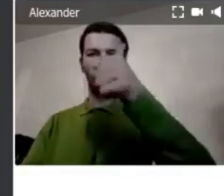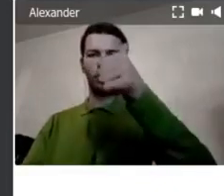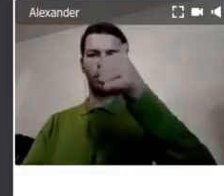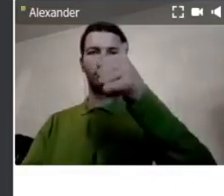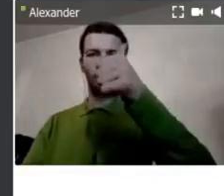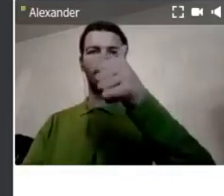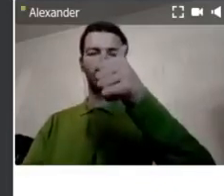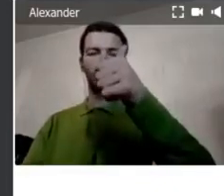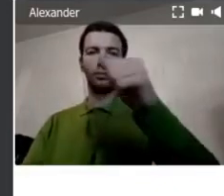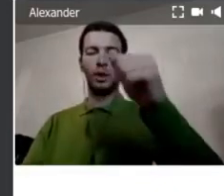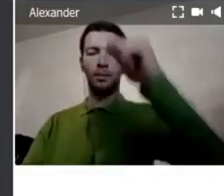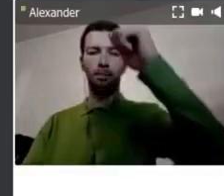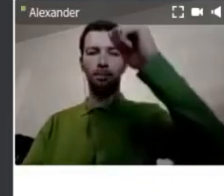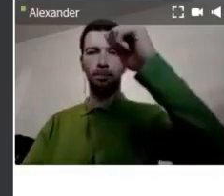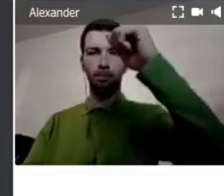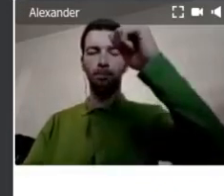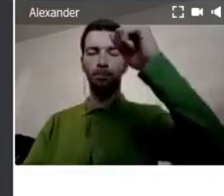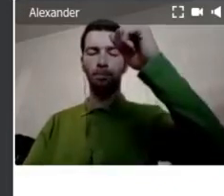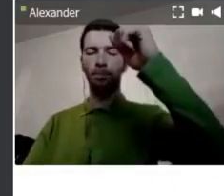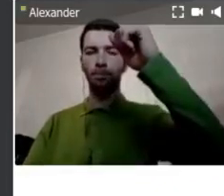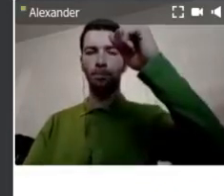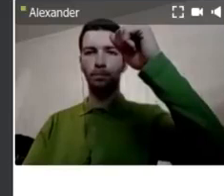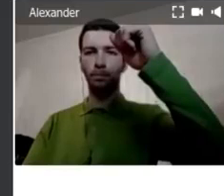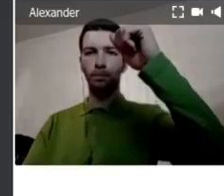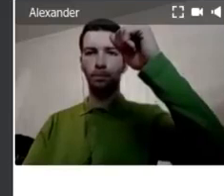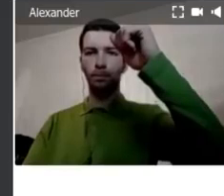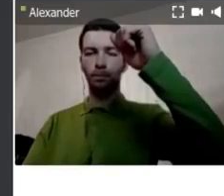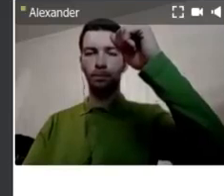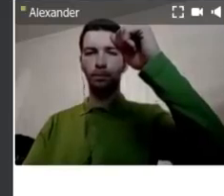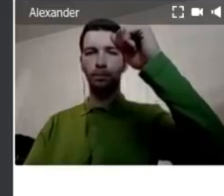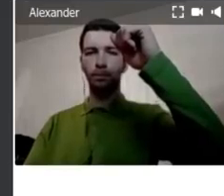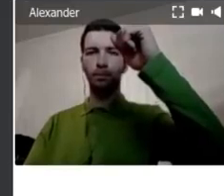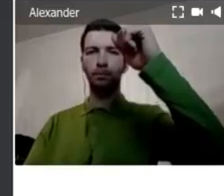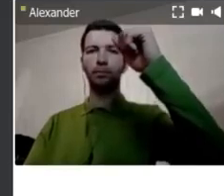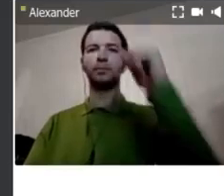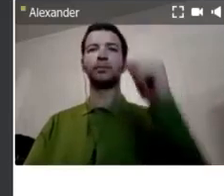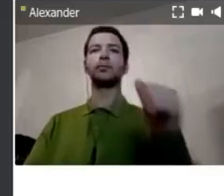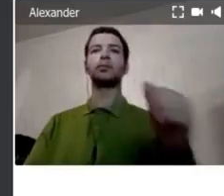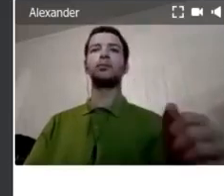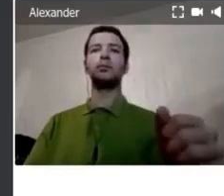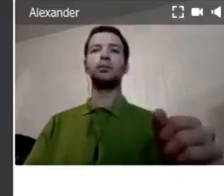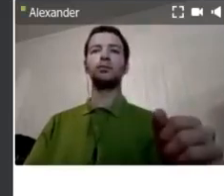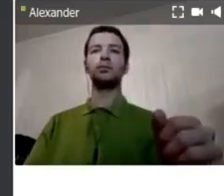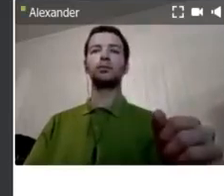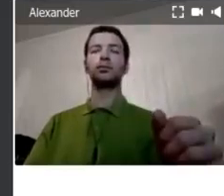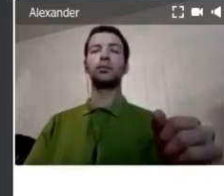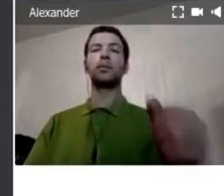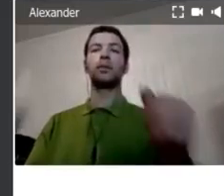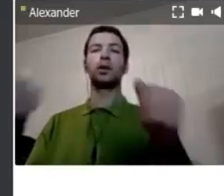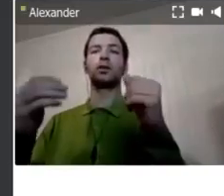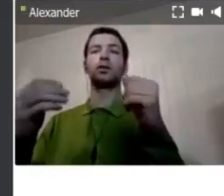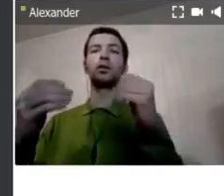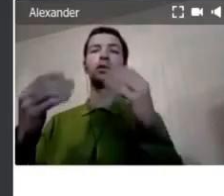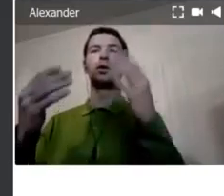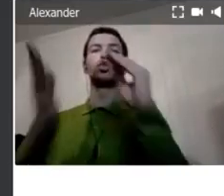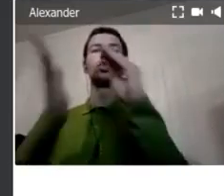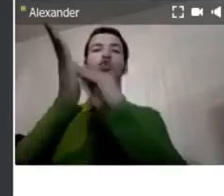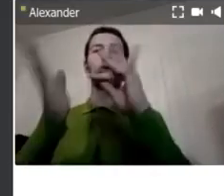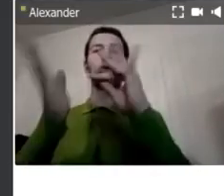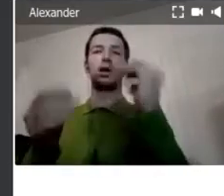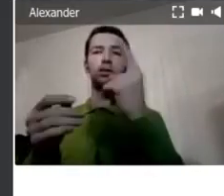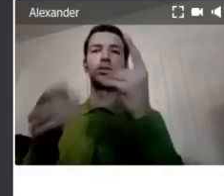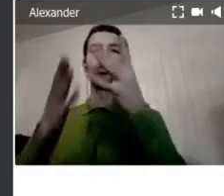рассказал о первой возможности, которая... Да. Предлагается компании Global Intergold. Ну что ж, еще раз